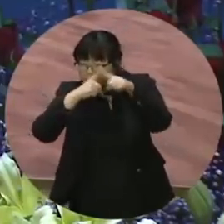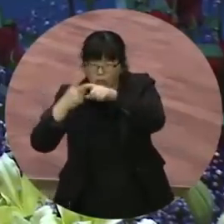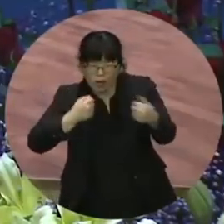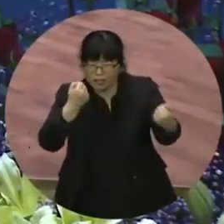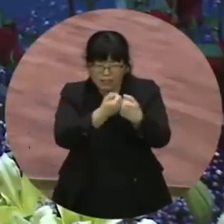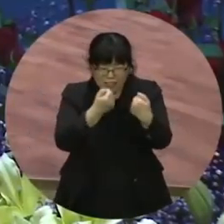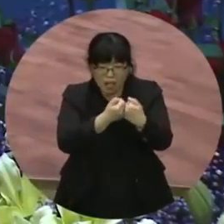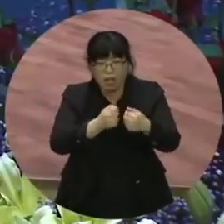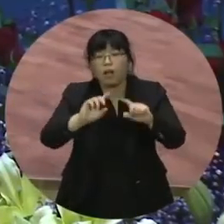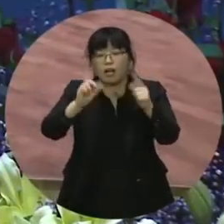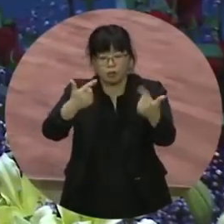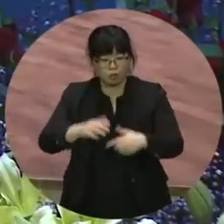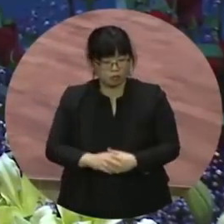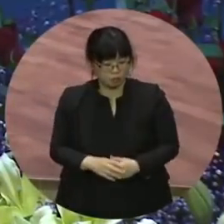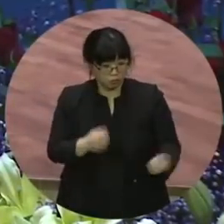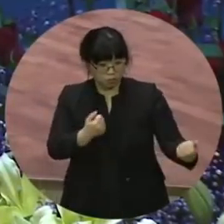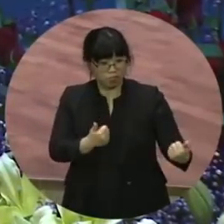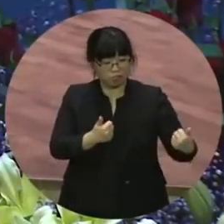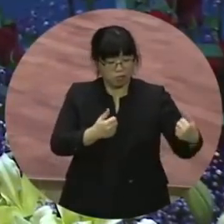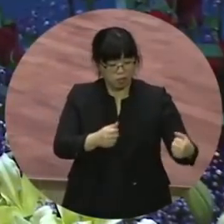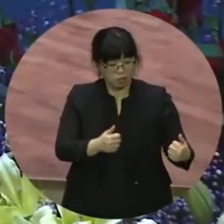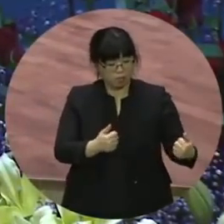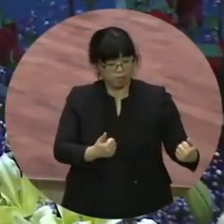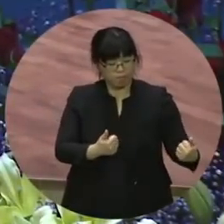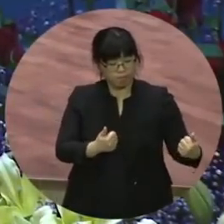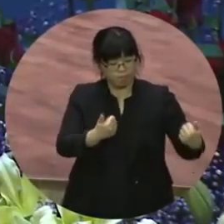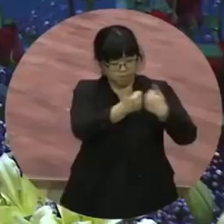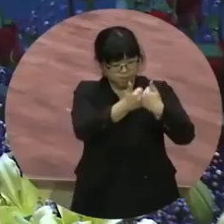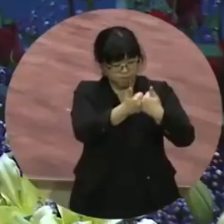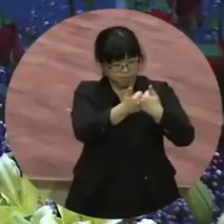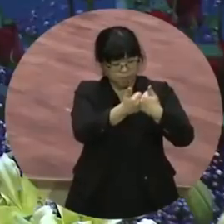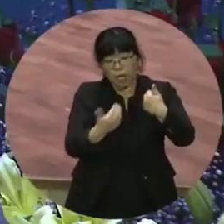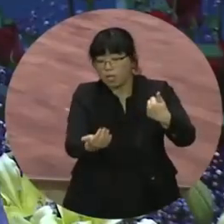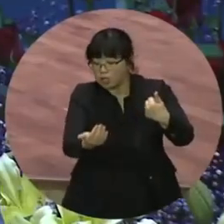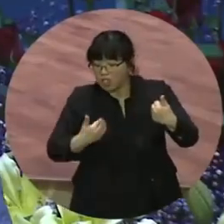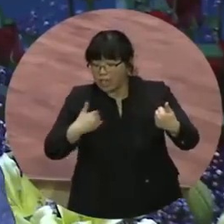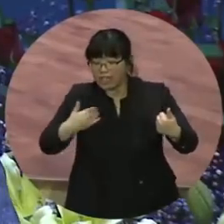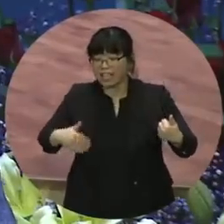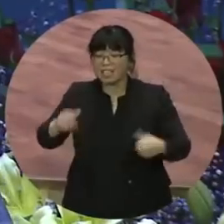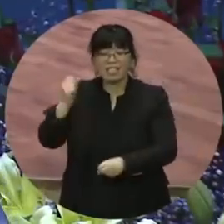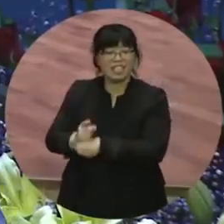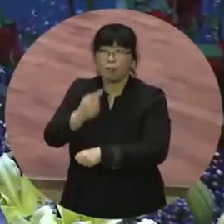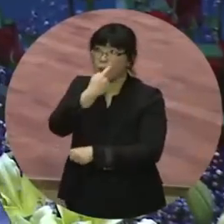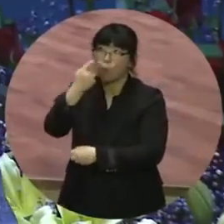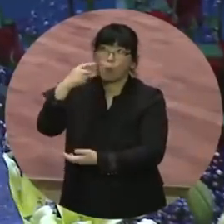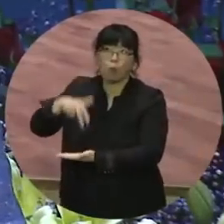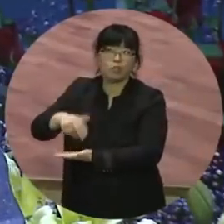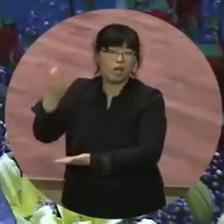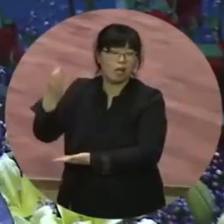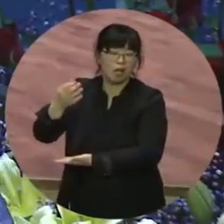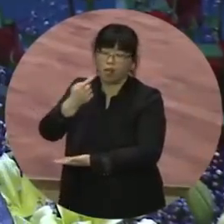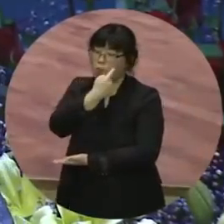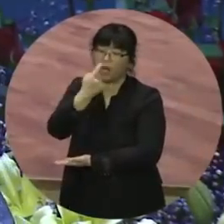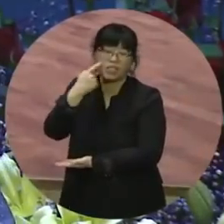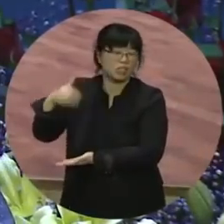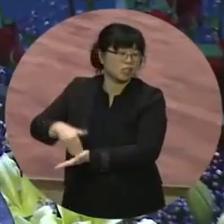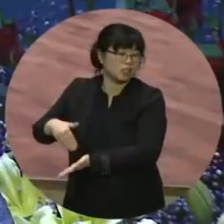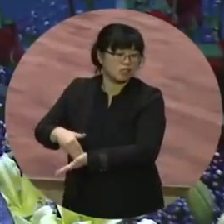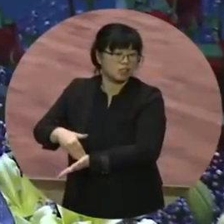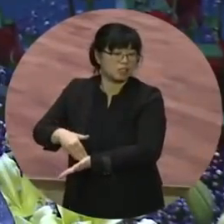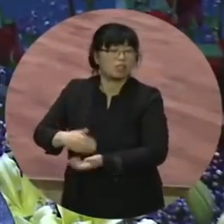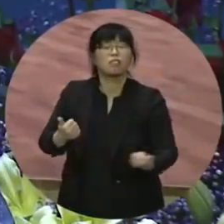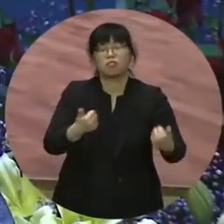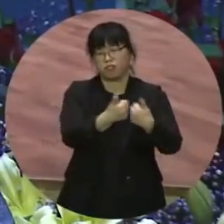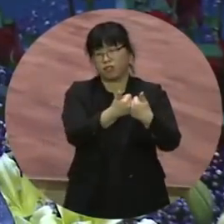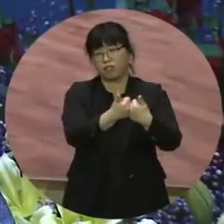거, 이 편안한 거, 뭐든지 간에 다 이미 다 이겨놓고 싸운다. 자, 상담하고 용의 보면 직면이라고